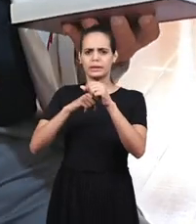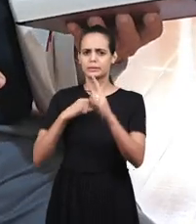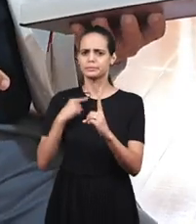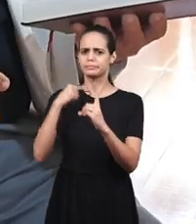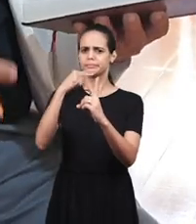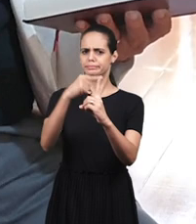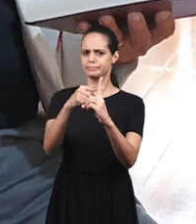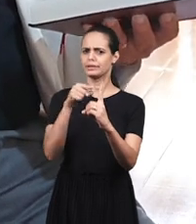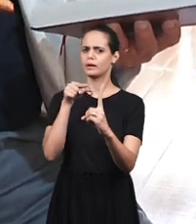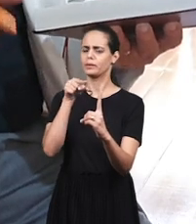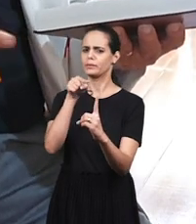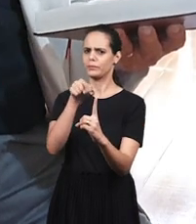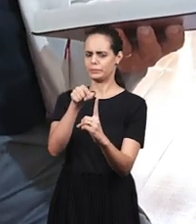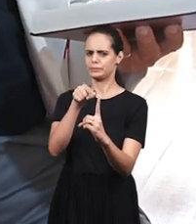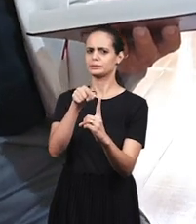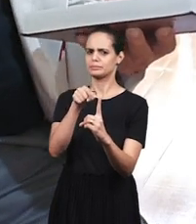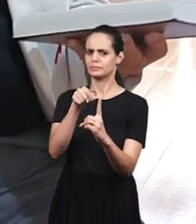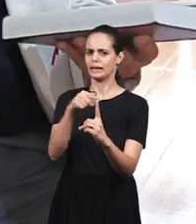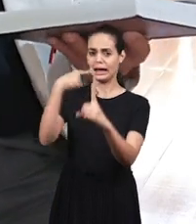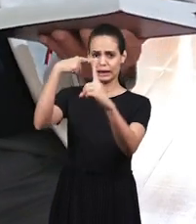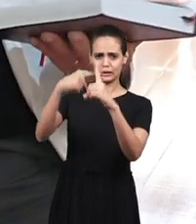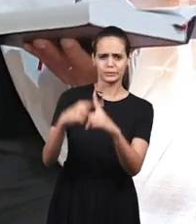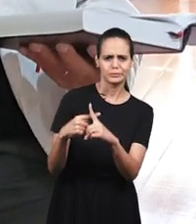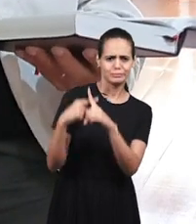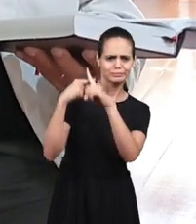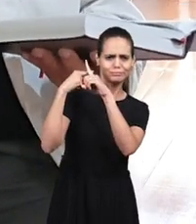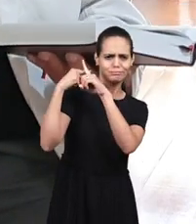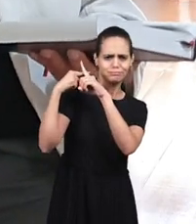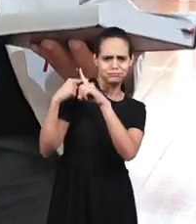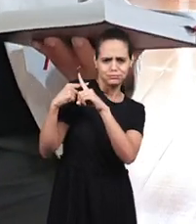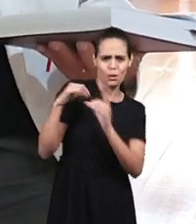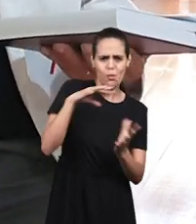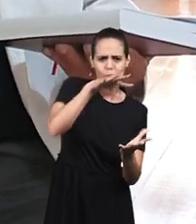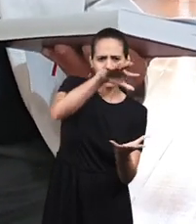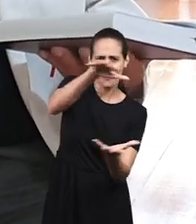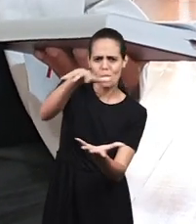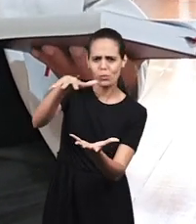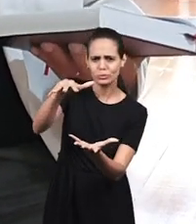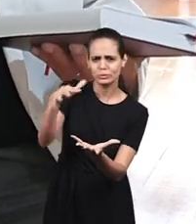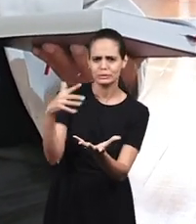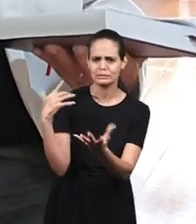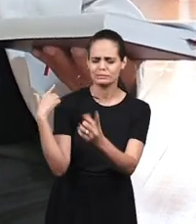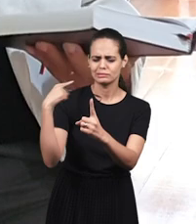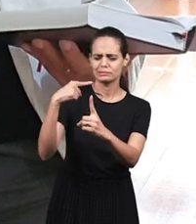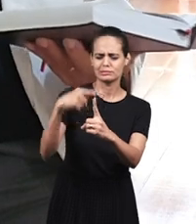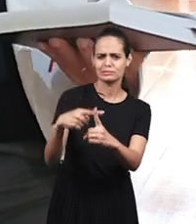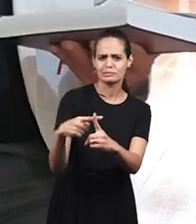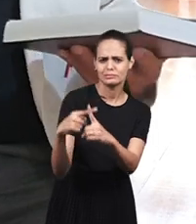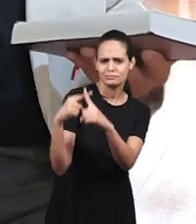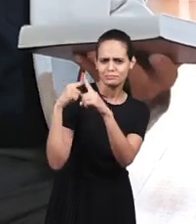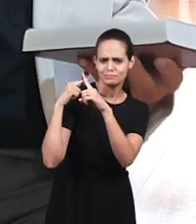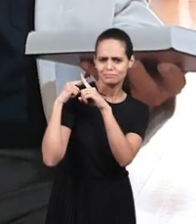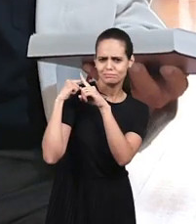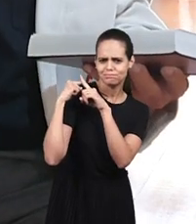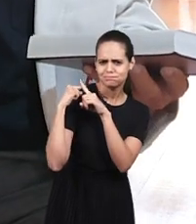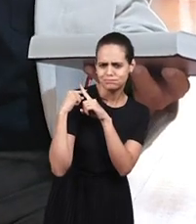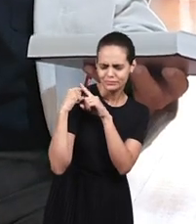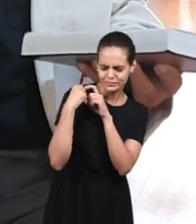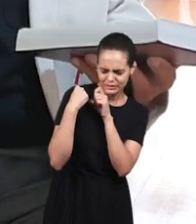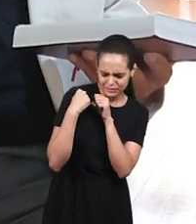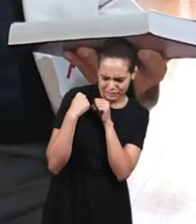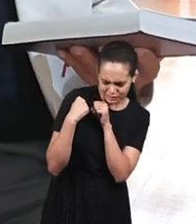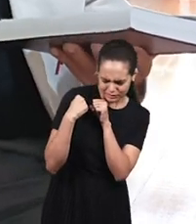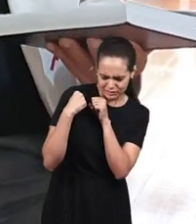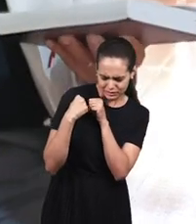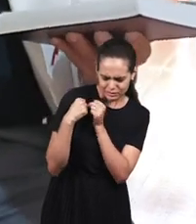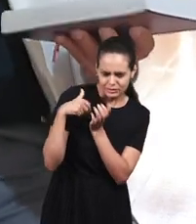и проповедуя, успеть рассказать все перед крестом. И боль